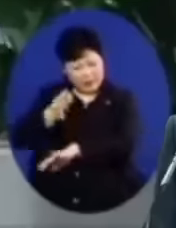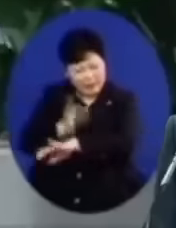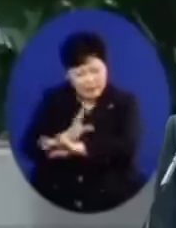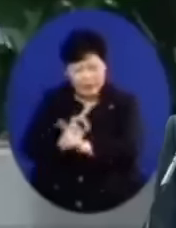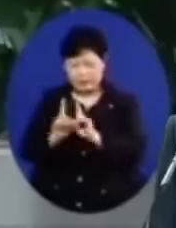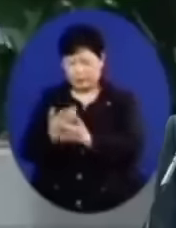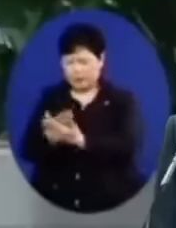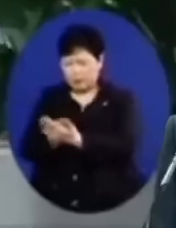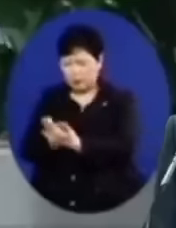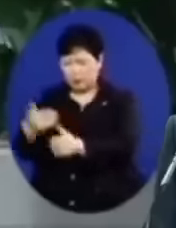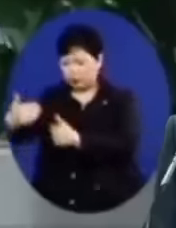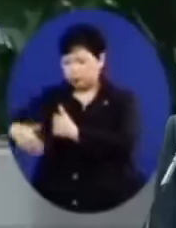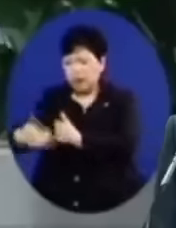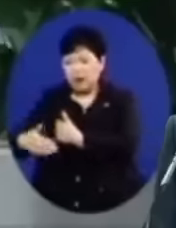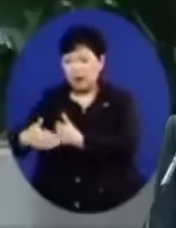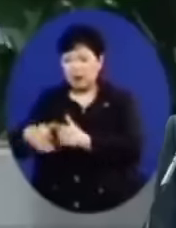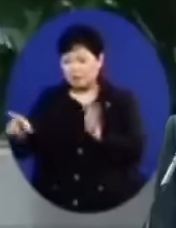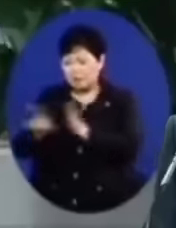말하십시오.